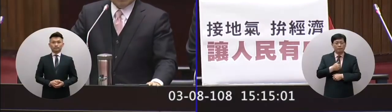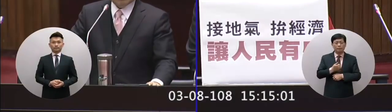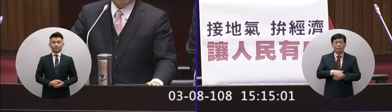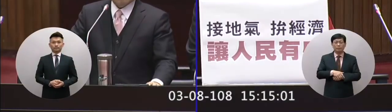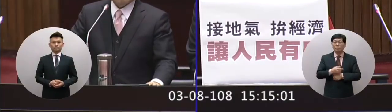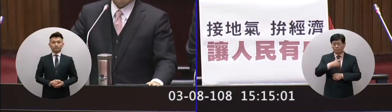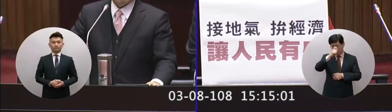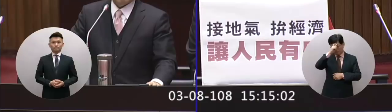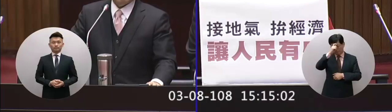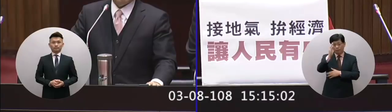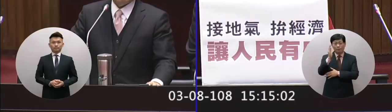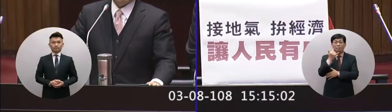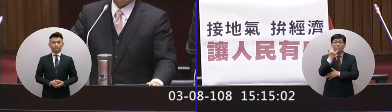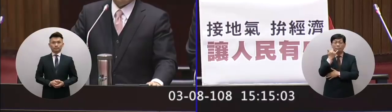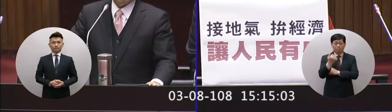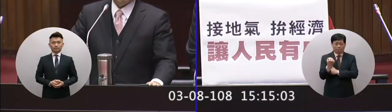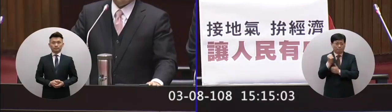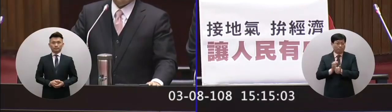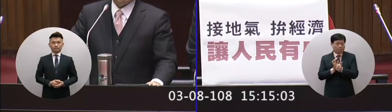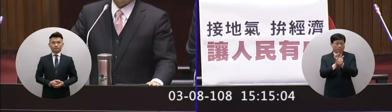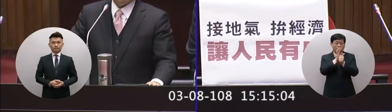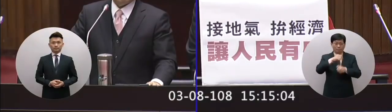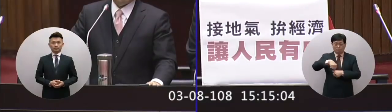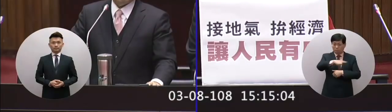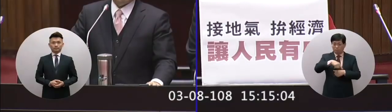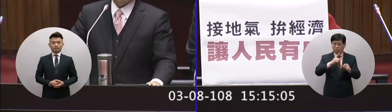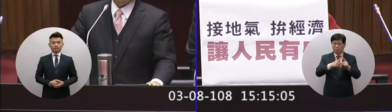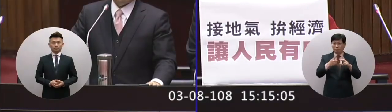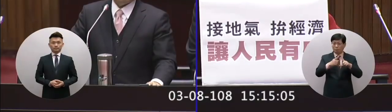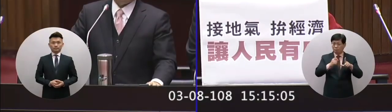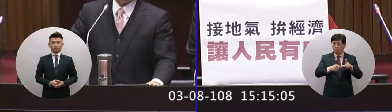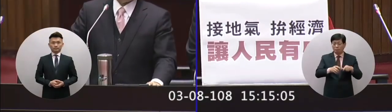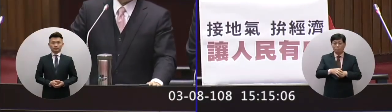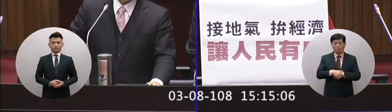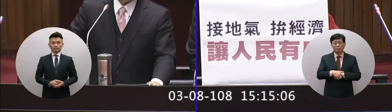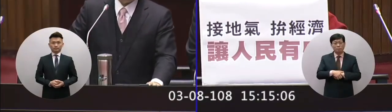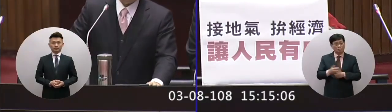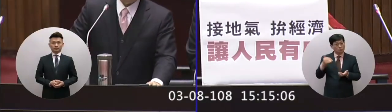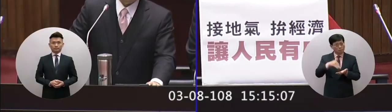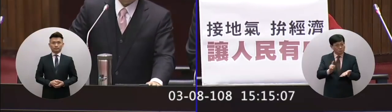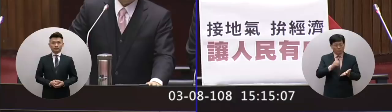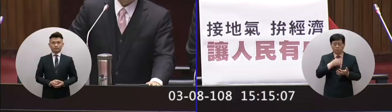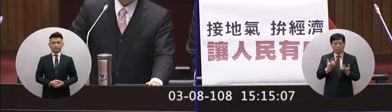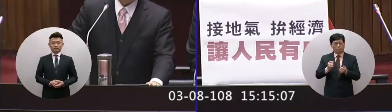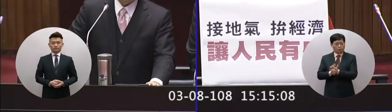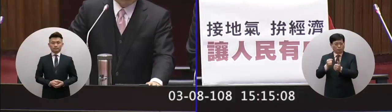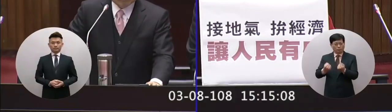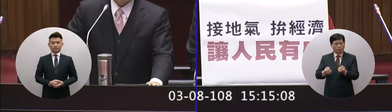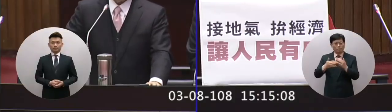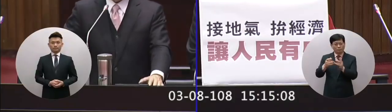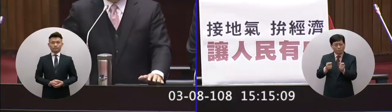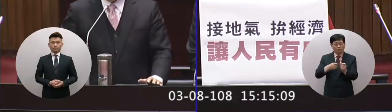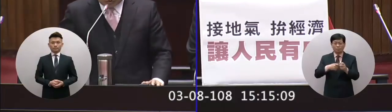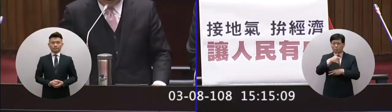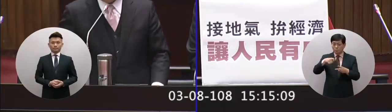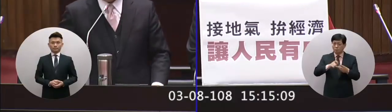键期，所以我希望政府能够大力的支持这些中小企业，那支持中小企业就是支持在地的就业的员